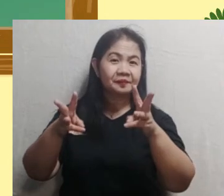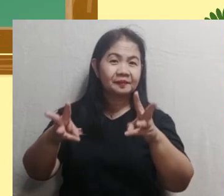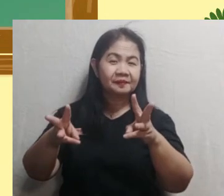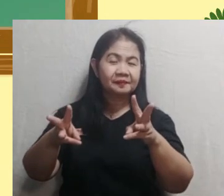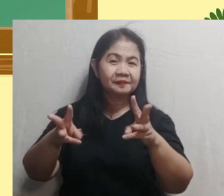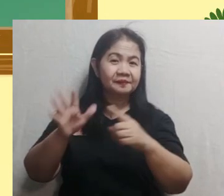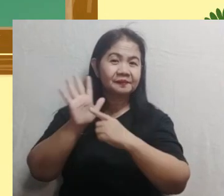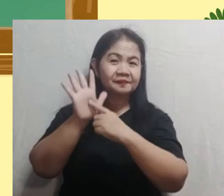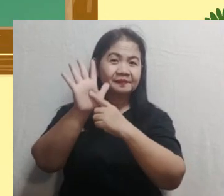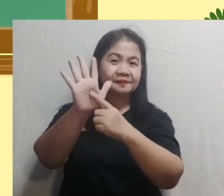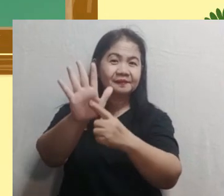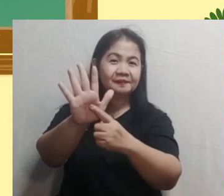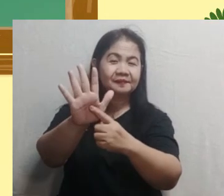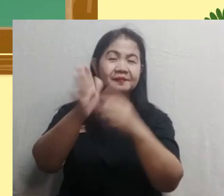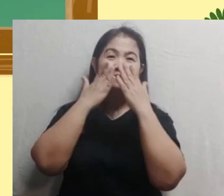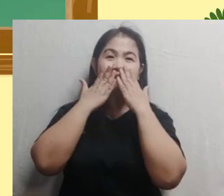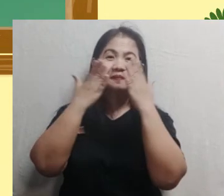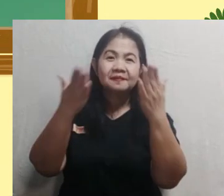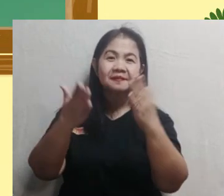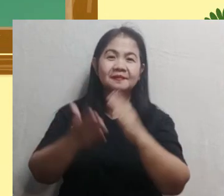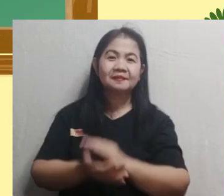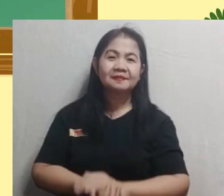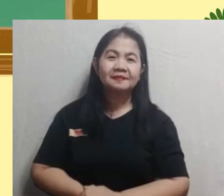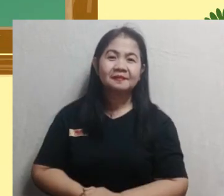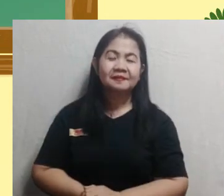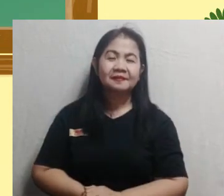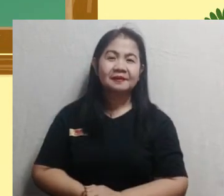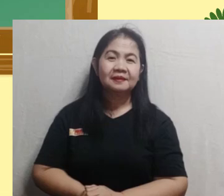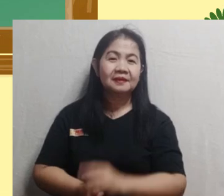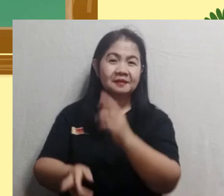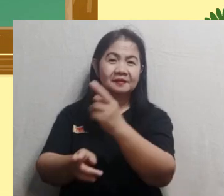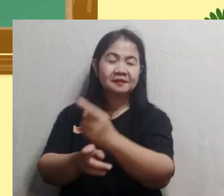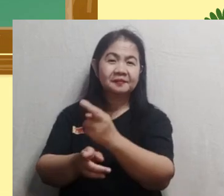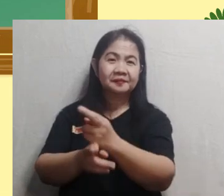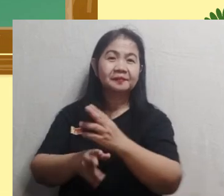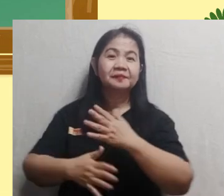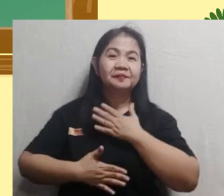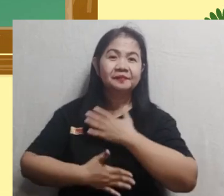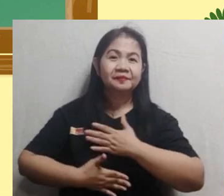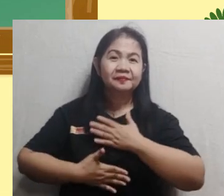nagpapakita ng pasasalamat sa karapatang tinatamasa.